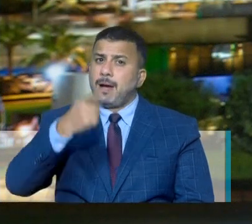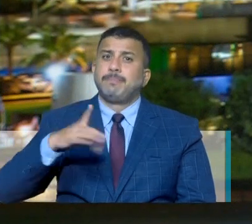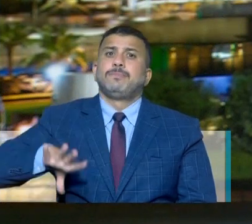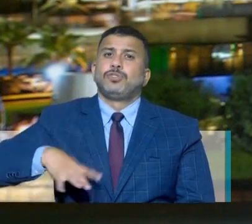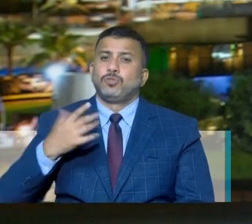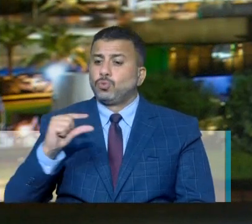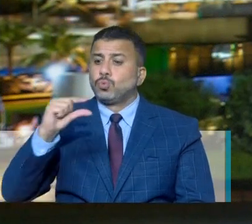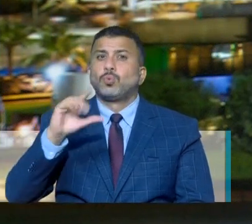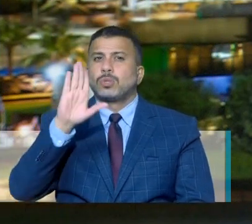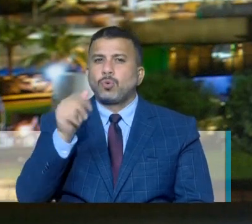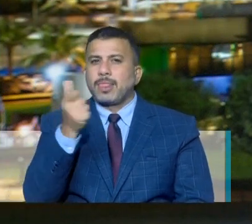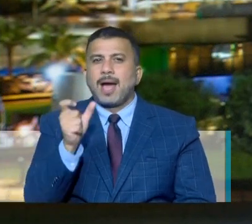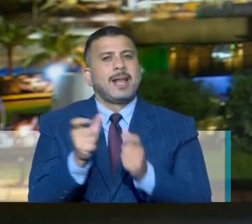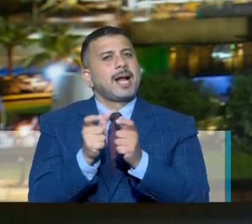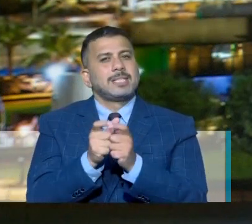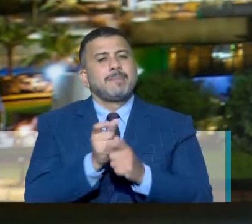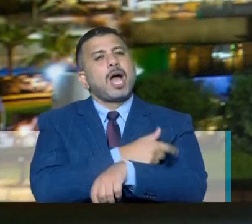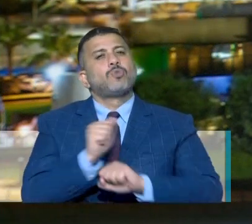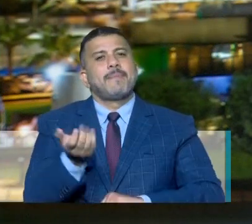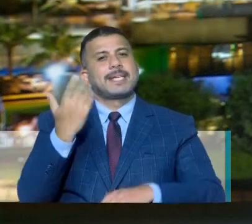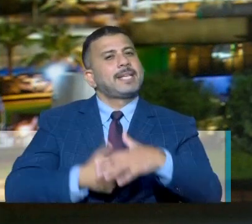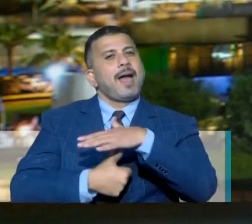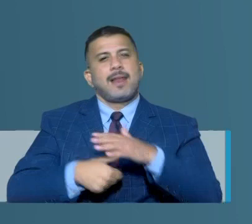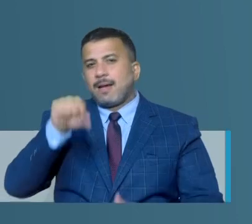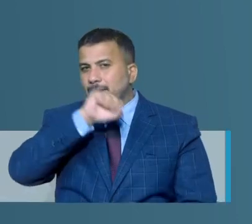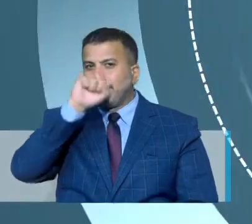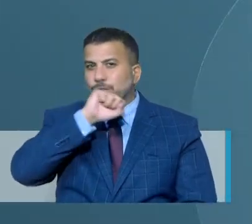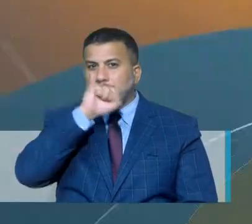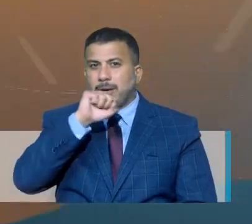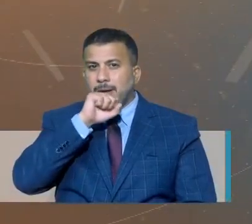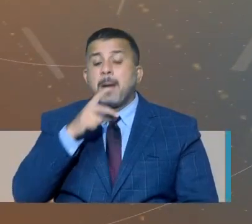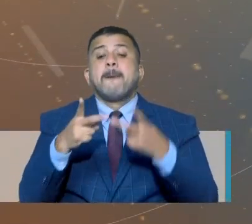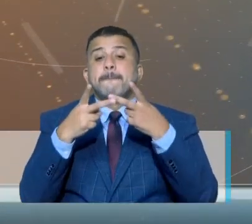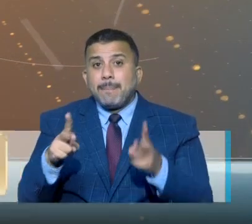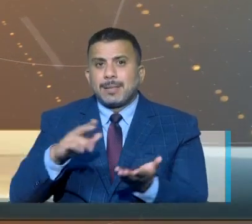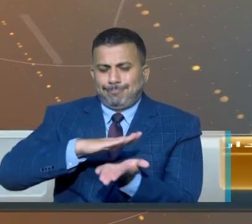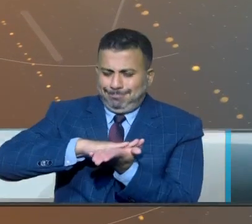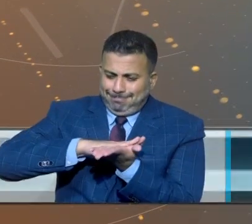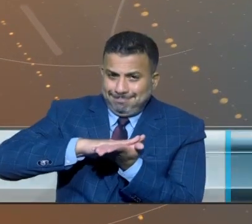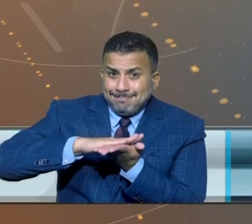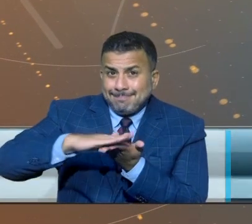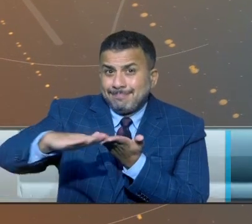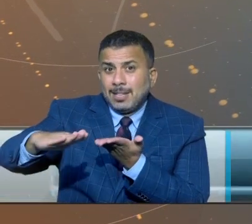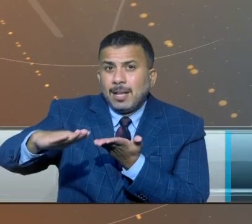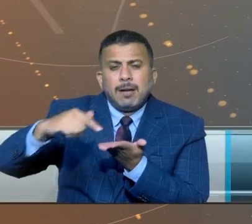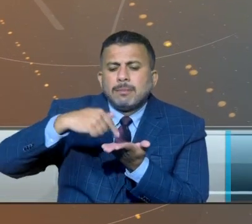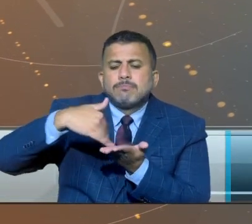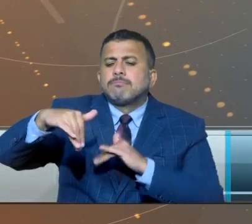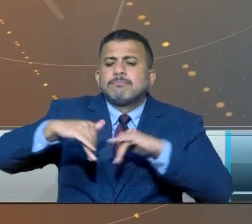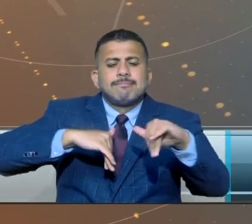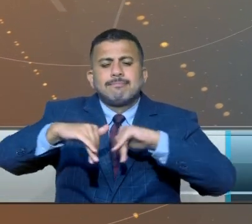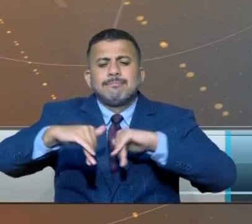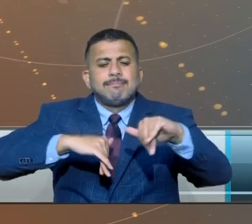وجه صاحب السمو الشيخ الدكتور سلطان بن محمد القاسمي عضو المجلس الاعلى حاكم الشارقه بالبدء في رصف مختلف